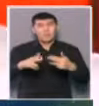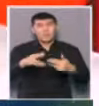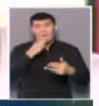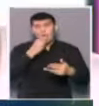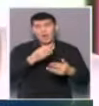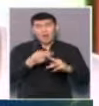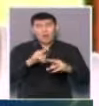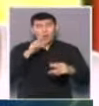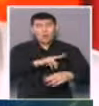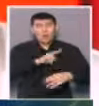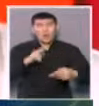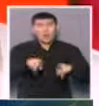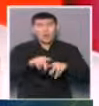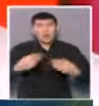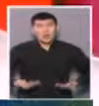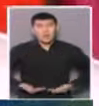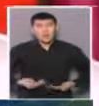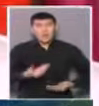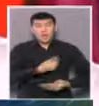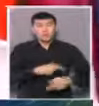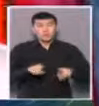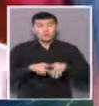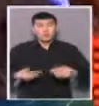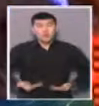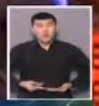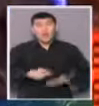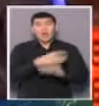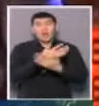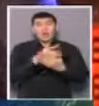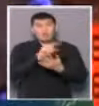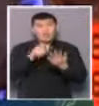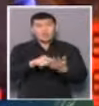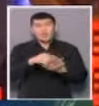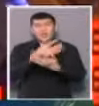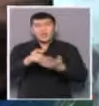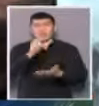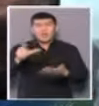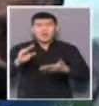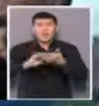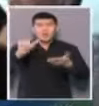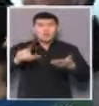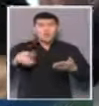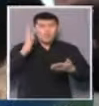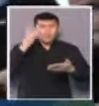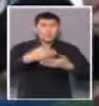ғой. Мен әлі де өмір сүрем ғой деп ойлаймын, сондықтан қоятын сұрақтарымның неше қойылмаған сұрақтарды әлі де